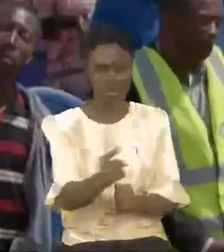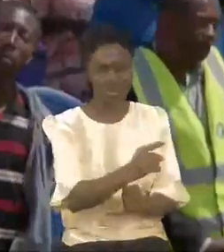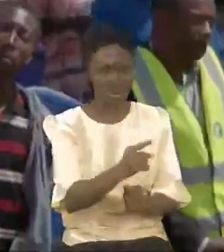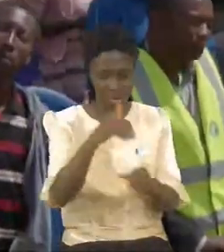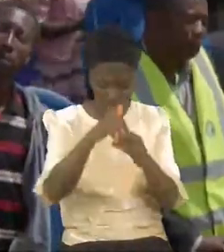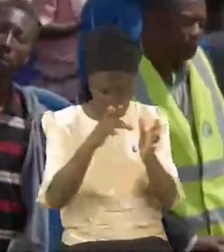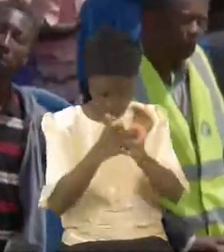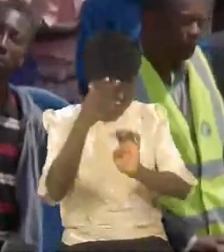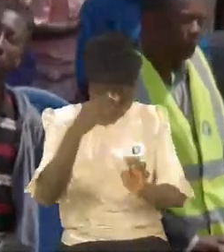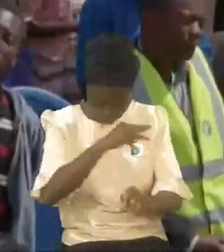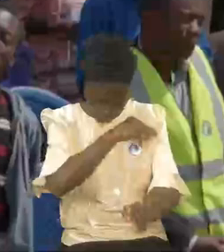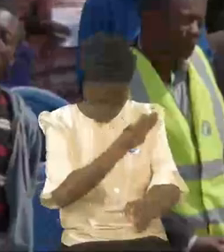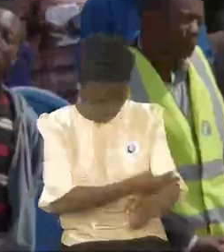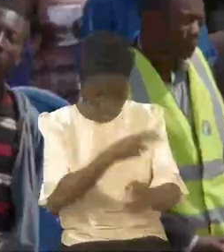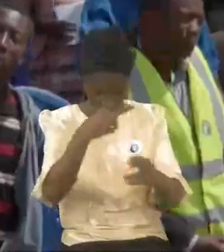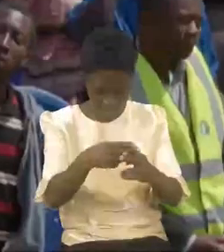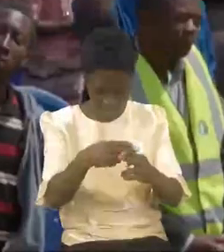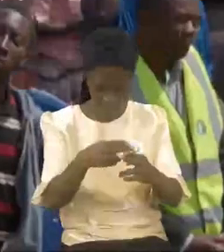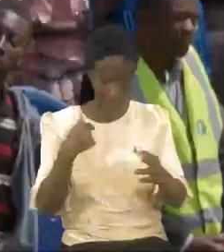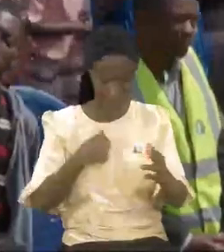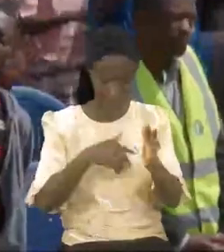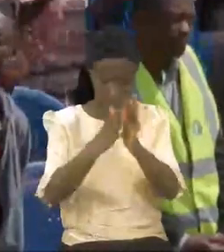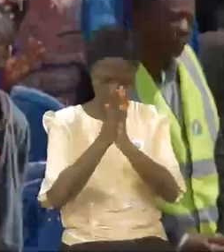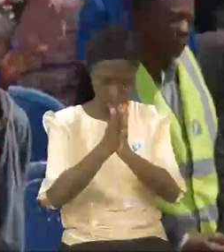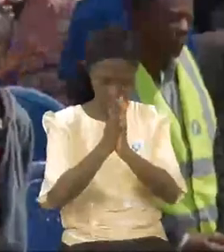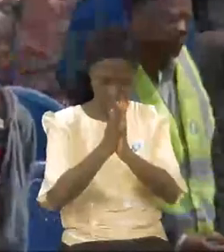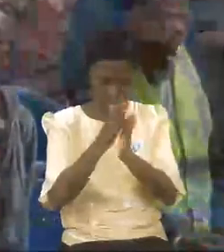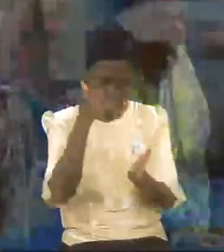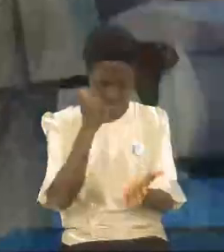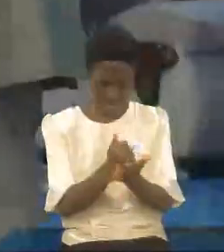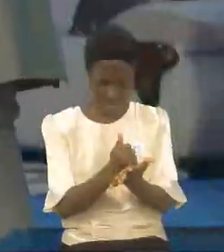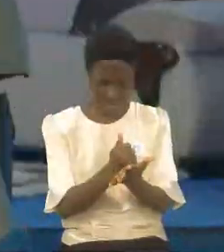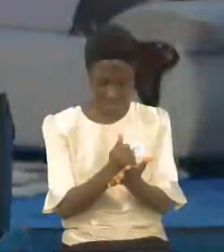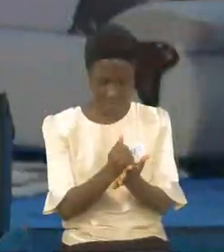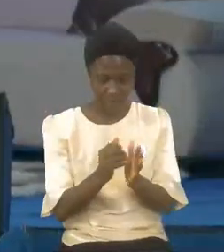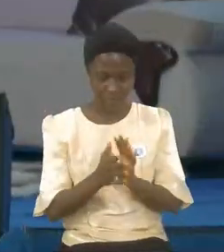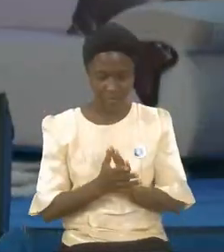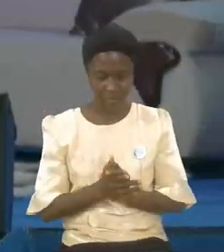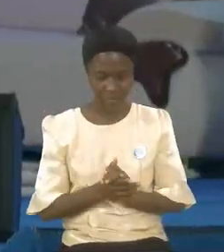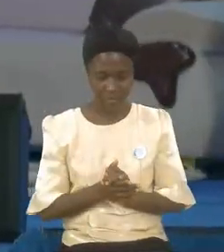vie. Au nom puissant de Jésus, nous prions.